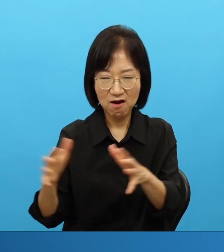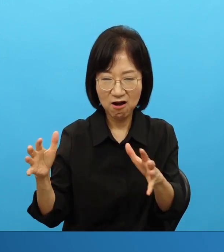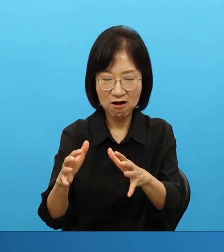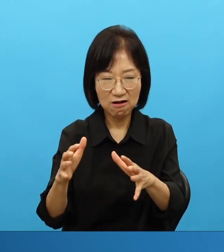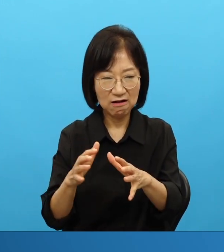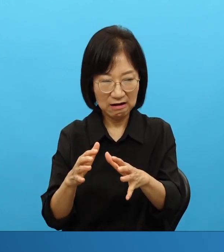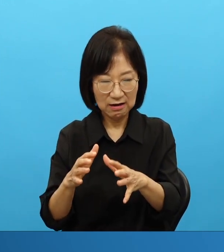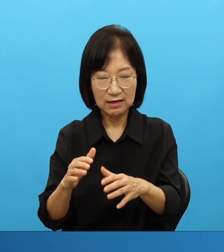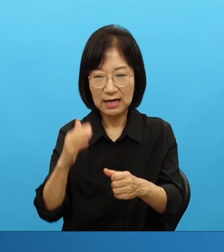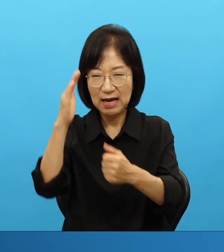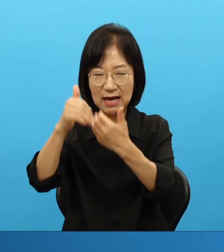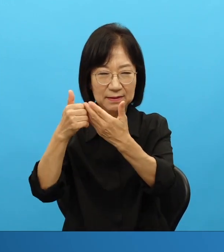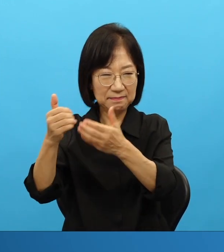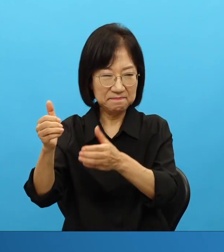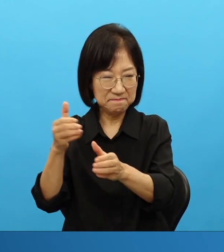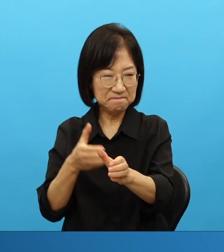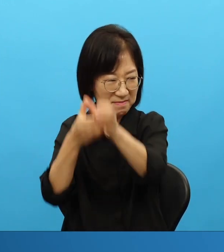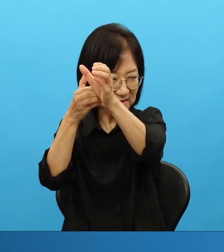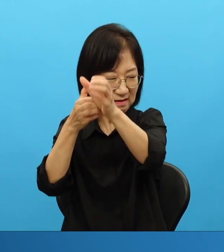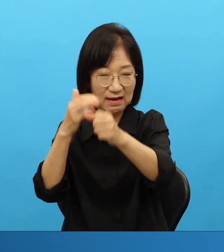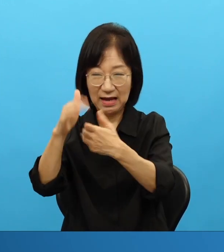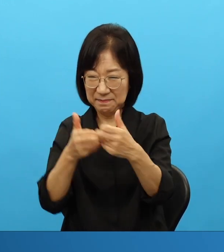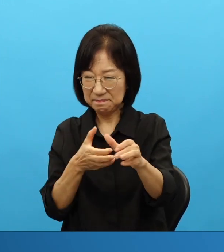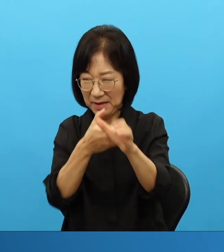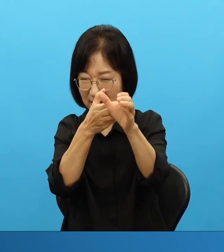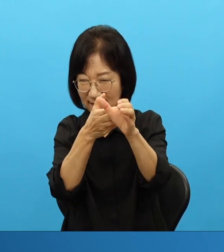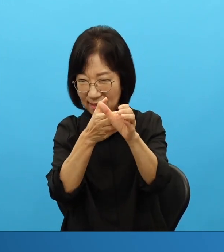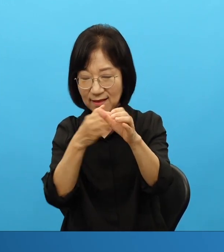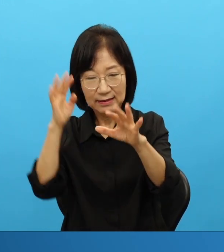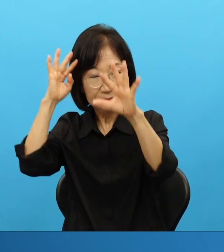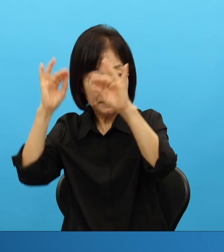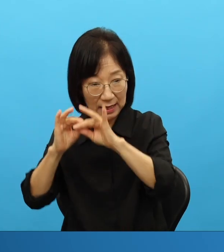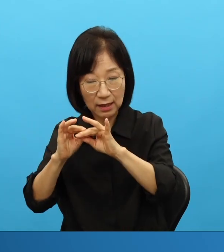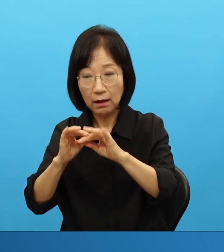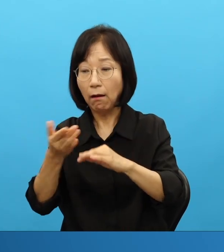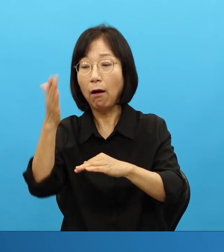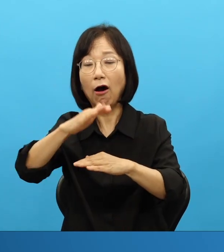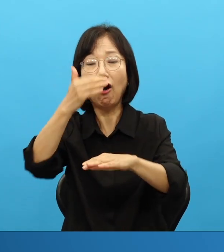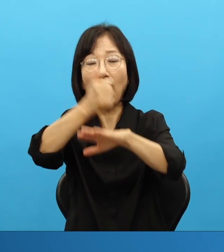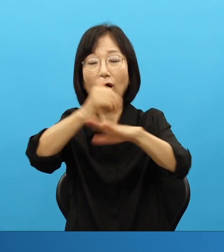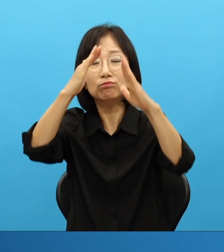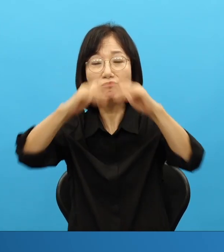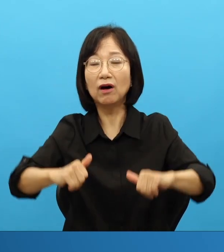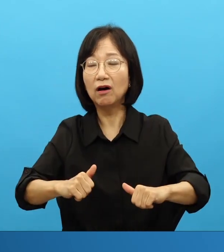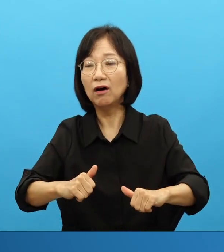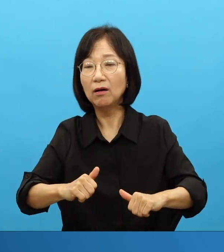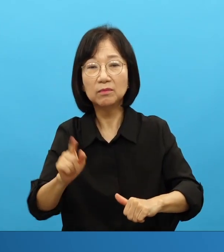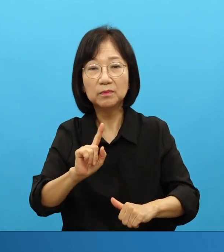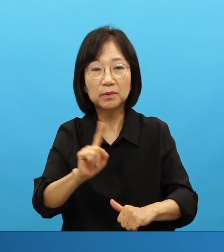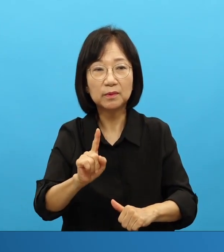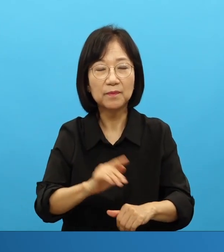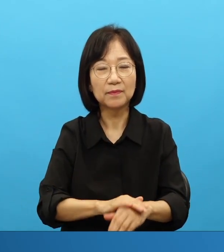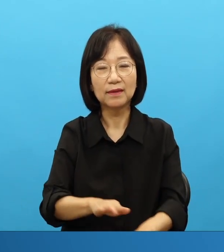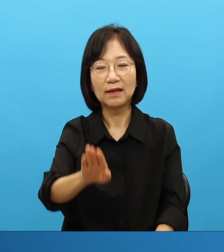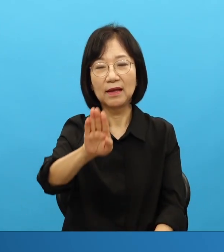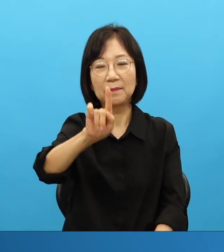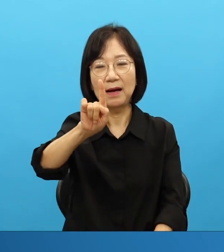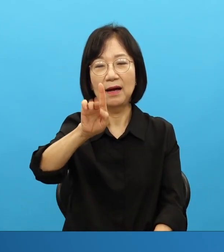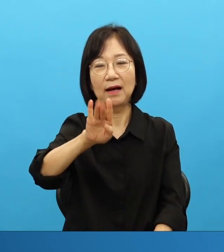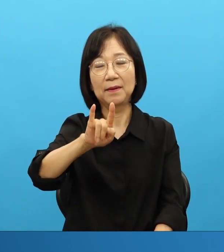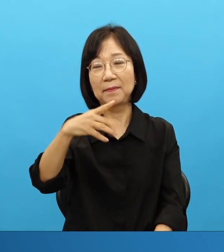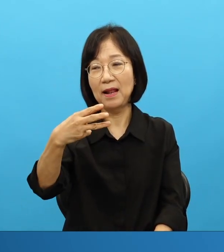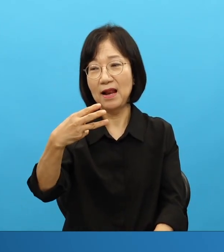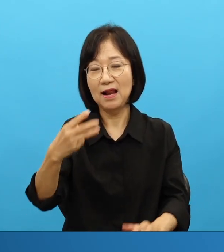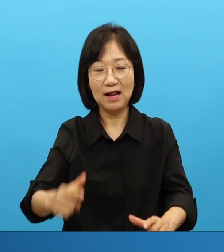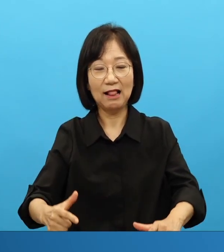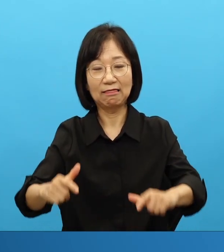무너져 버렸습니다. They tried to garner enough strength to try to fight against and stand against God, but it 그게 crumbled down. 바벨탑 운동입니다. And that was